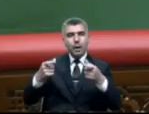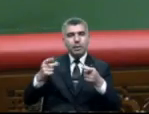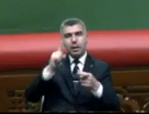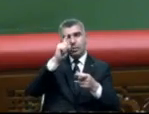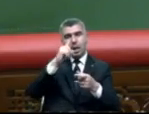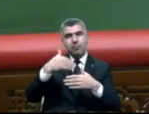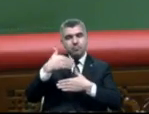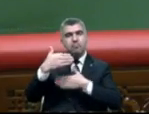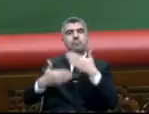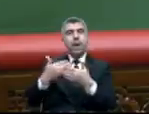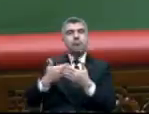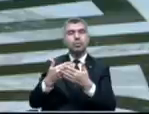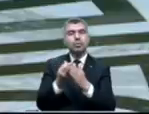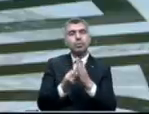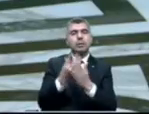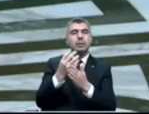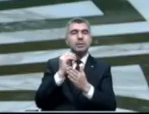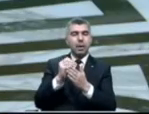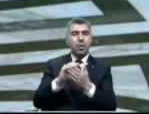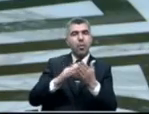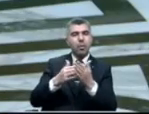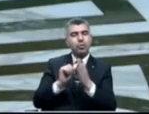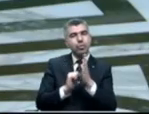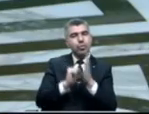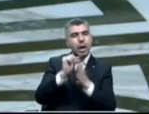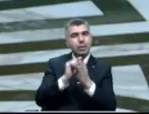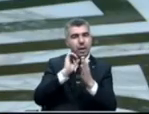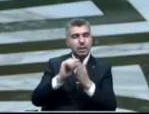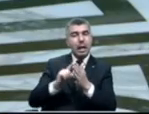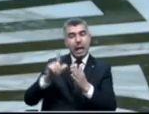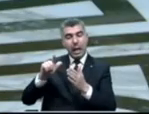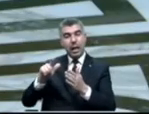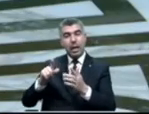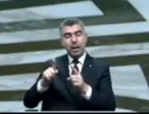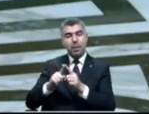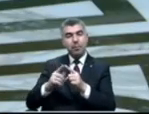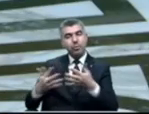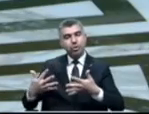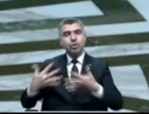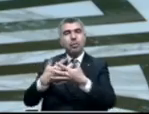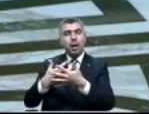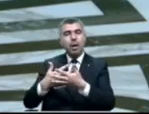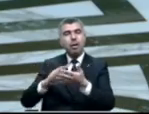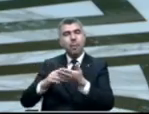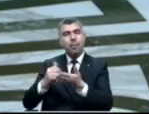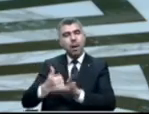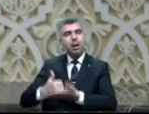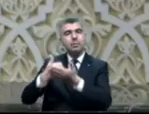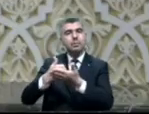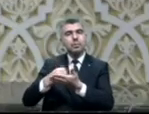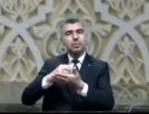اخرى، ولان عندنا سلاسل ناجحه ولكن كاين سلاسل اخرى اللي غادي التجميع يقدر يعطي لها واحد الدفعه